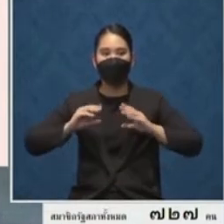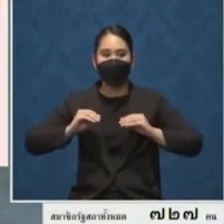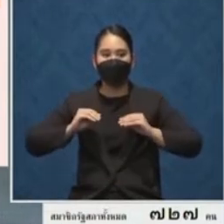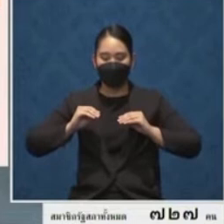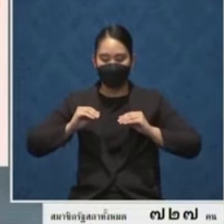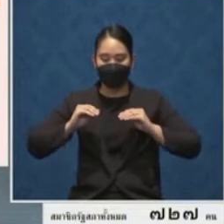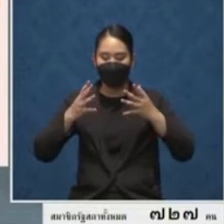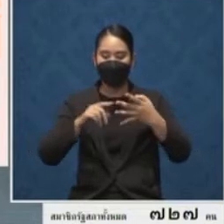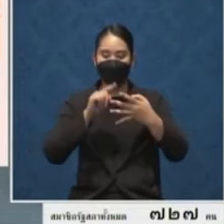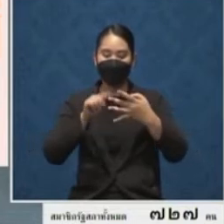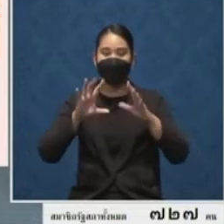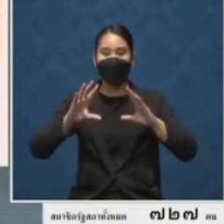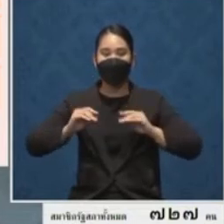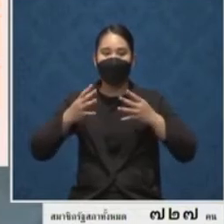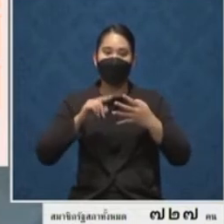ไม่รับครับ